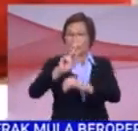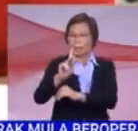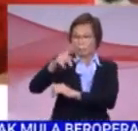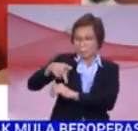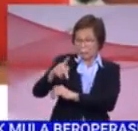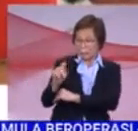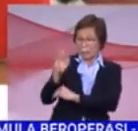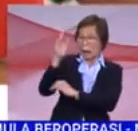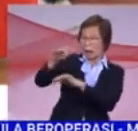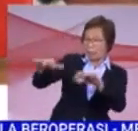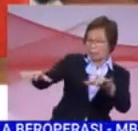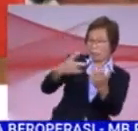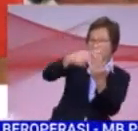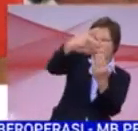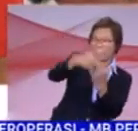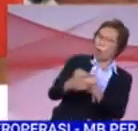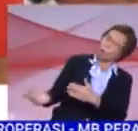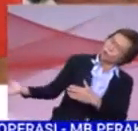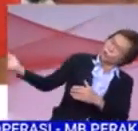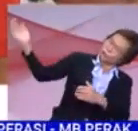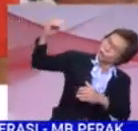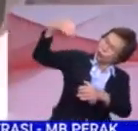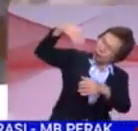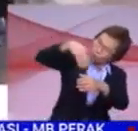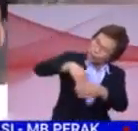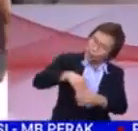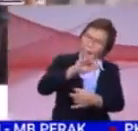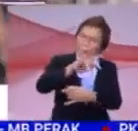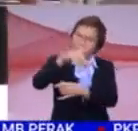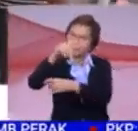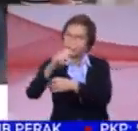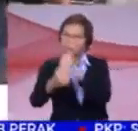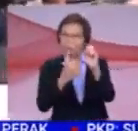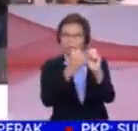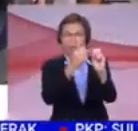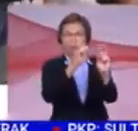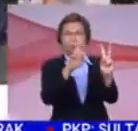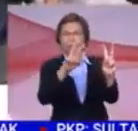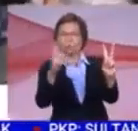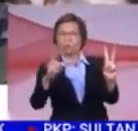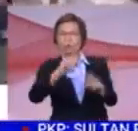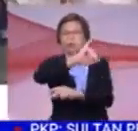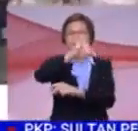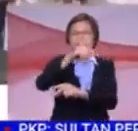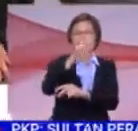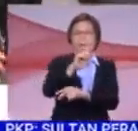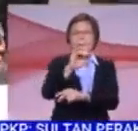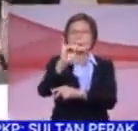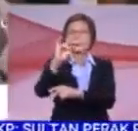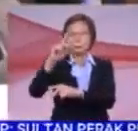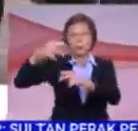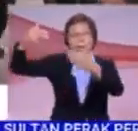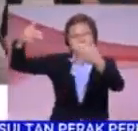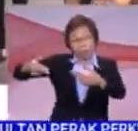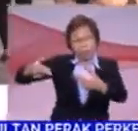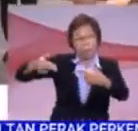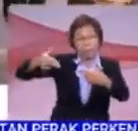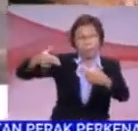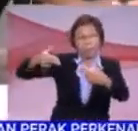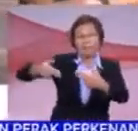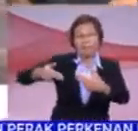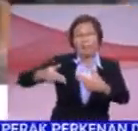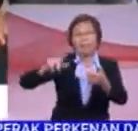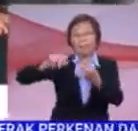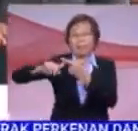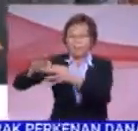KPT akan melaksanakan program Jom Masuk IPT Virtual 2021 JMIPT Virtual 2021 dengan